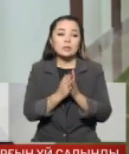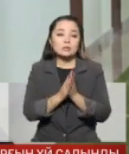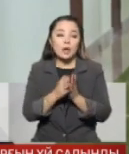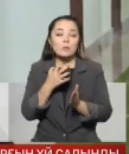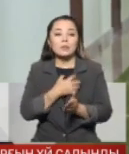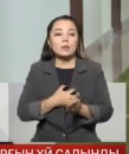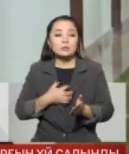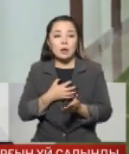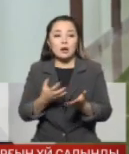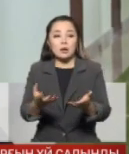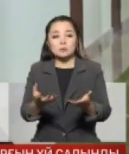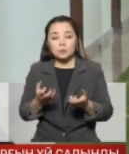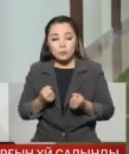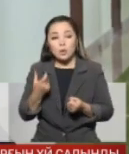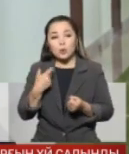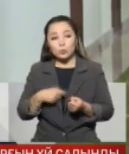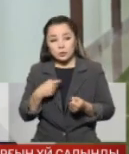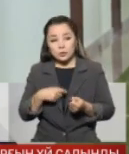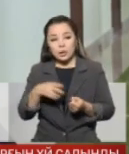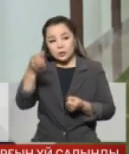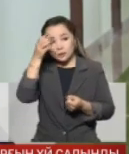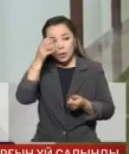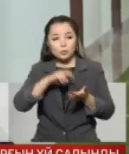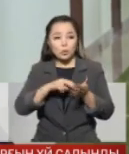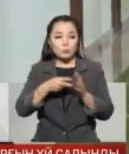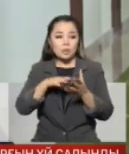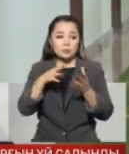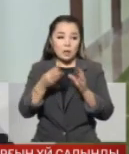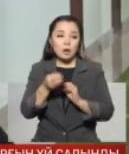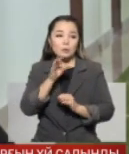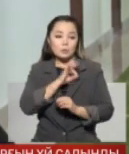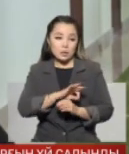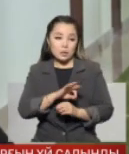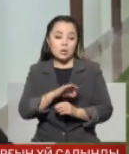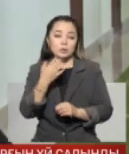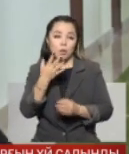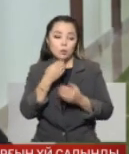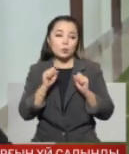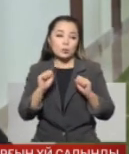негізге алып өзінің жаңа ғылыми жобаларына пайдалануына болады.